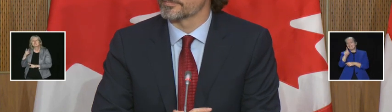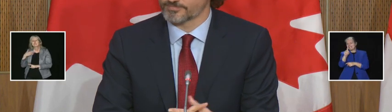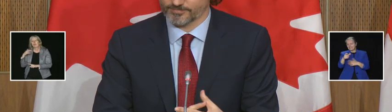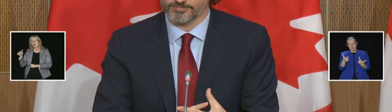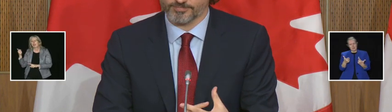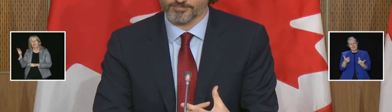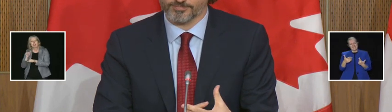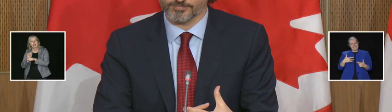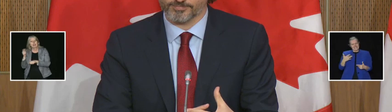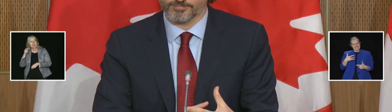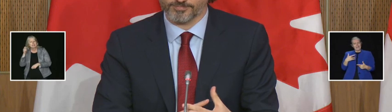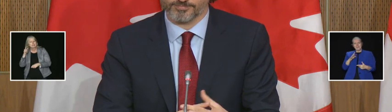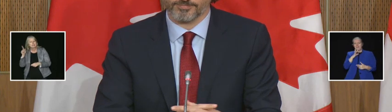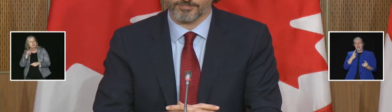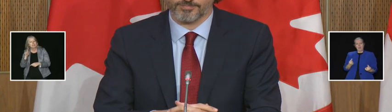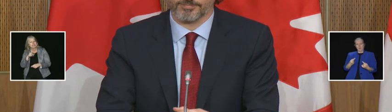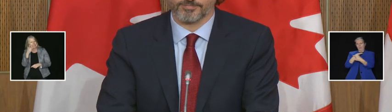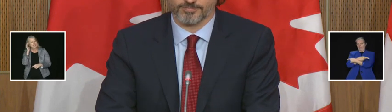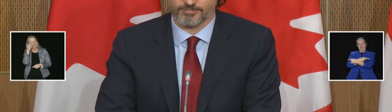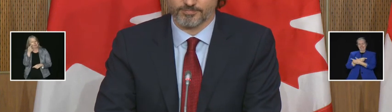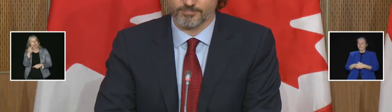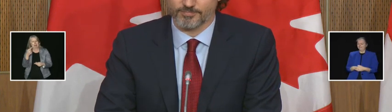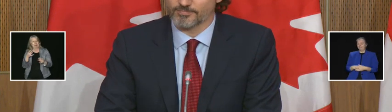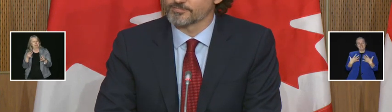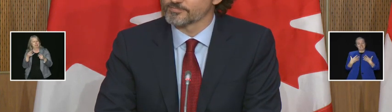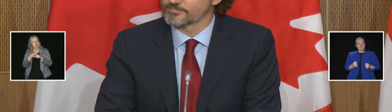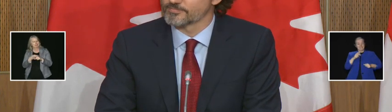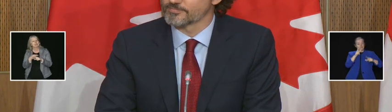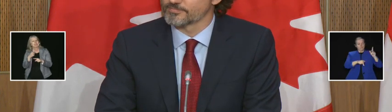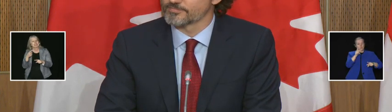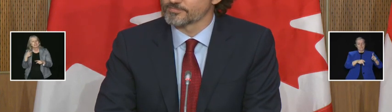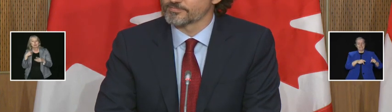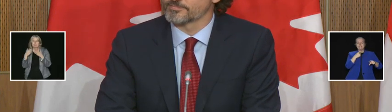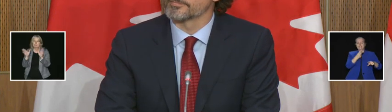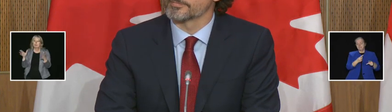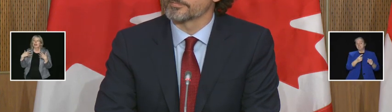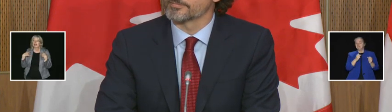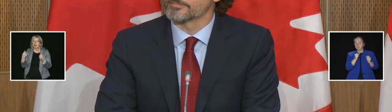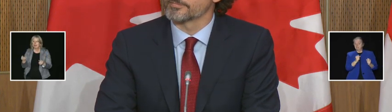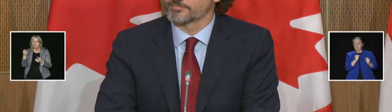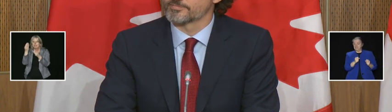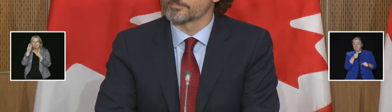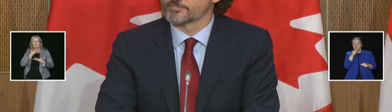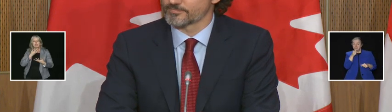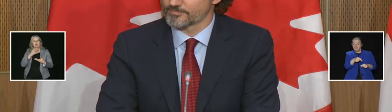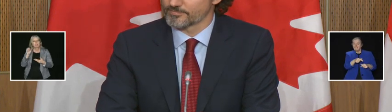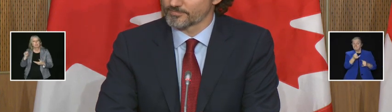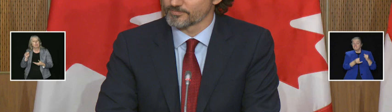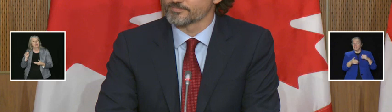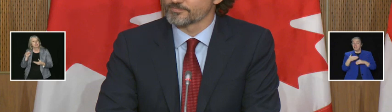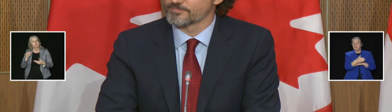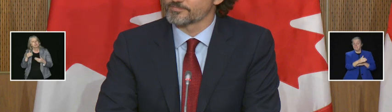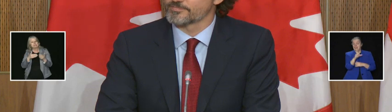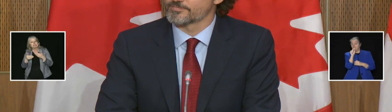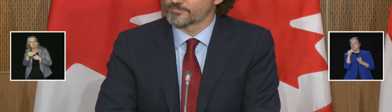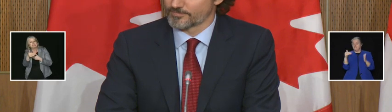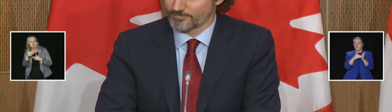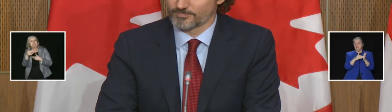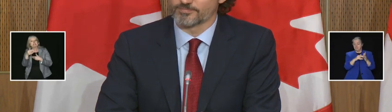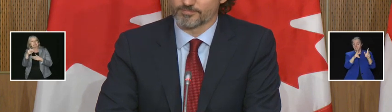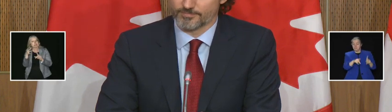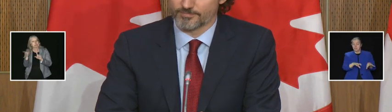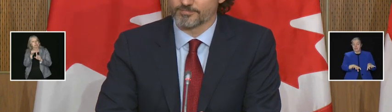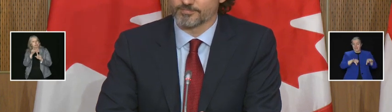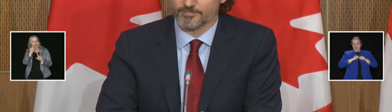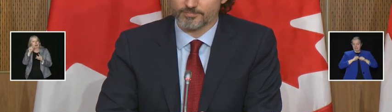que d'un côté on est la santé publique qui nous disent on pourrait avoir vingt mille cas si la fin avril ce sont les pires prévisions qu'on a eu depuis le